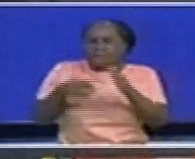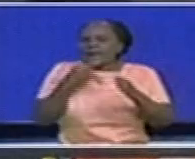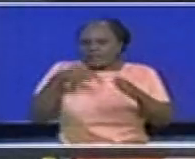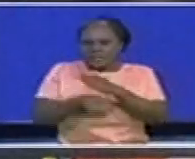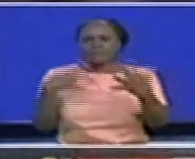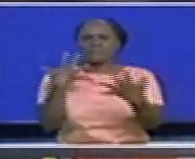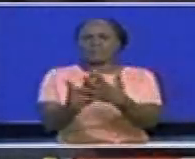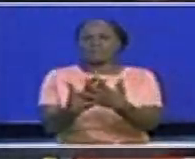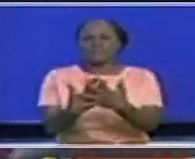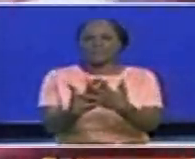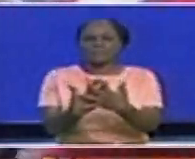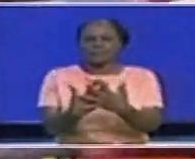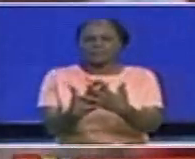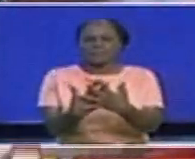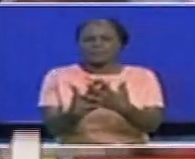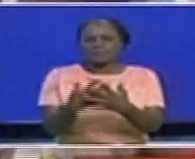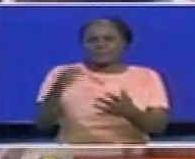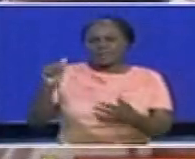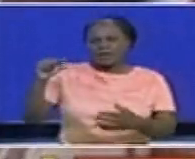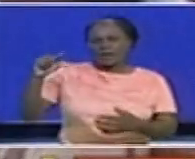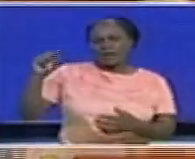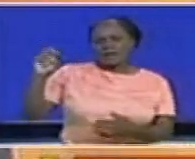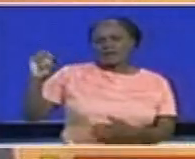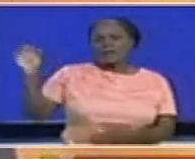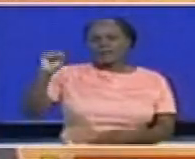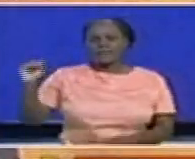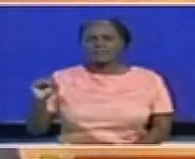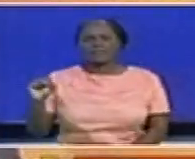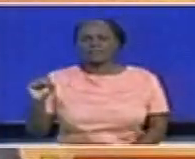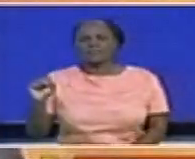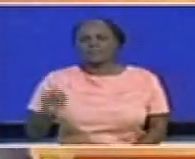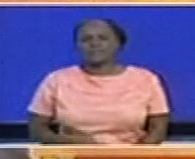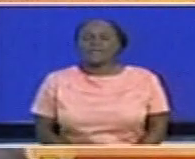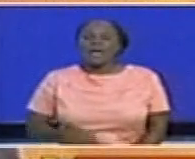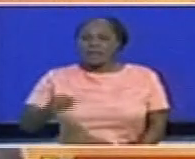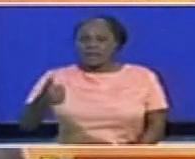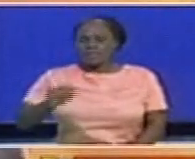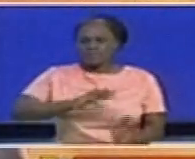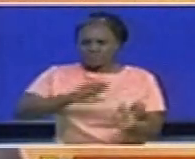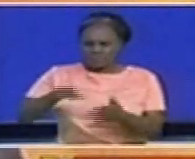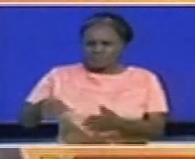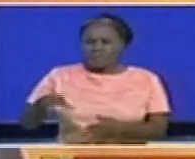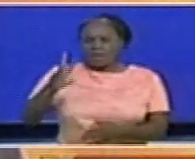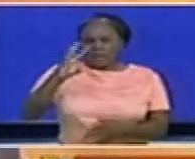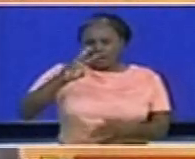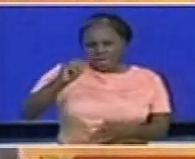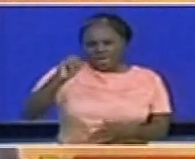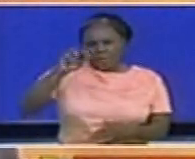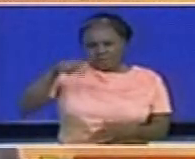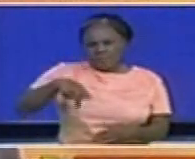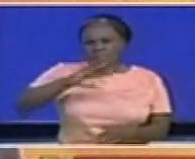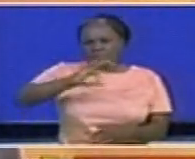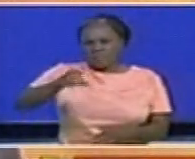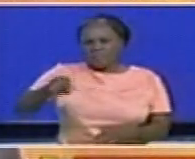gerezani. Agnes Penda, KTN Leo. Na mkwingineko, sasa mabunge ya kaunti yametangaza hayatafanya